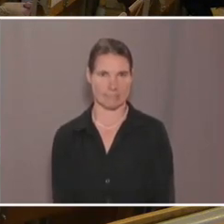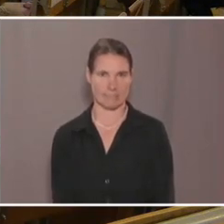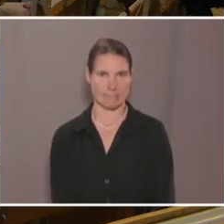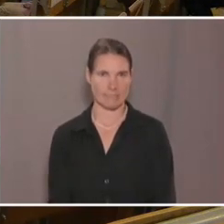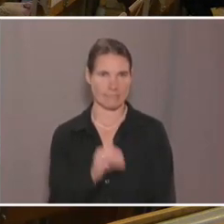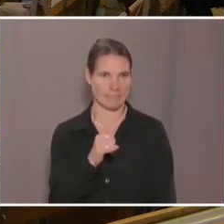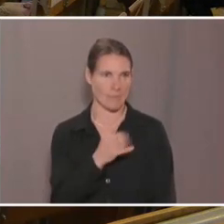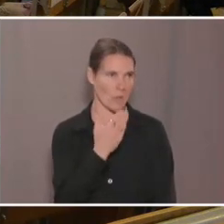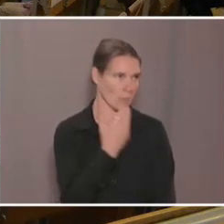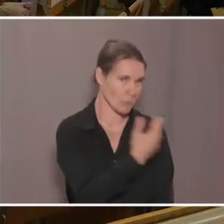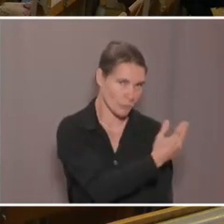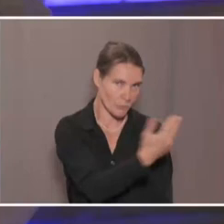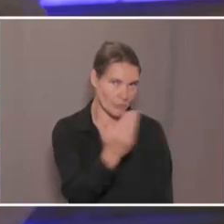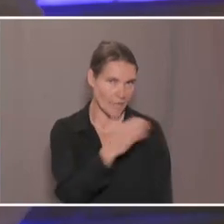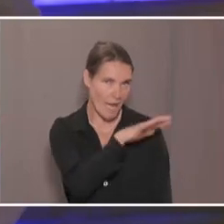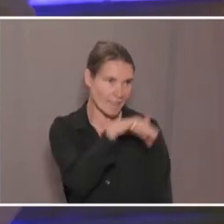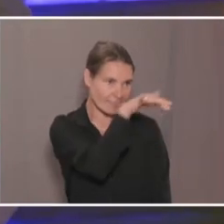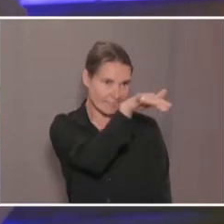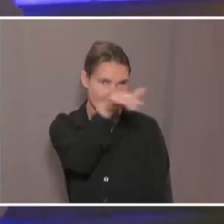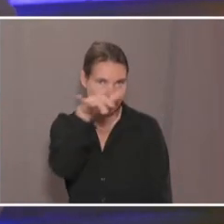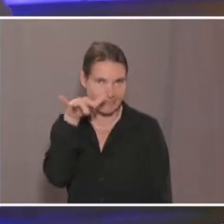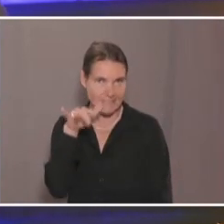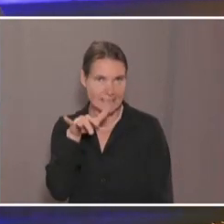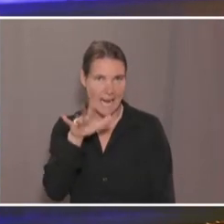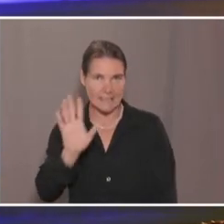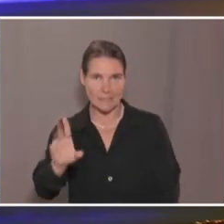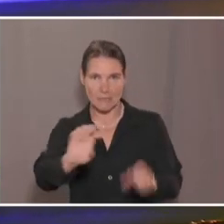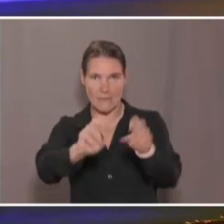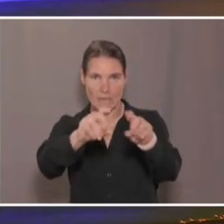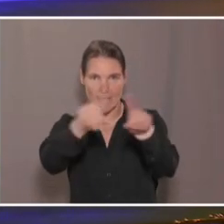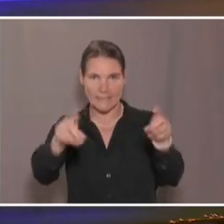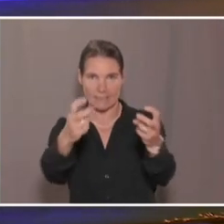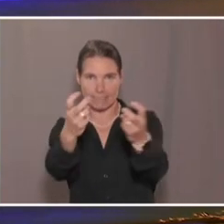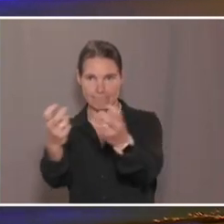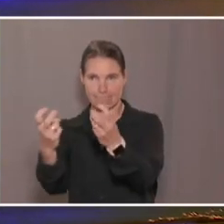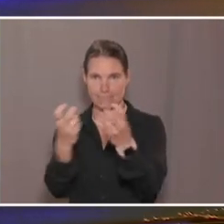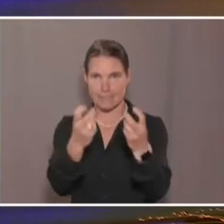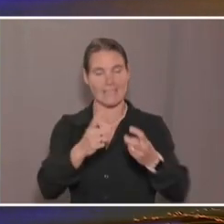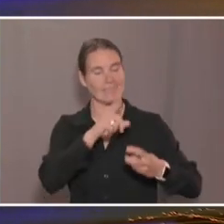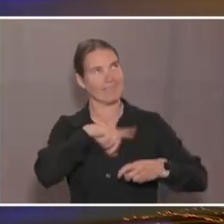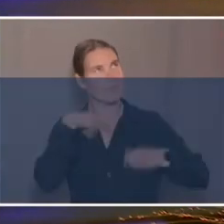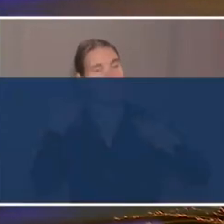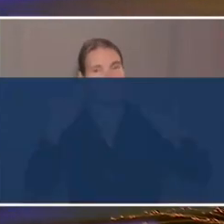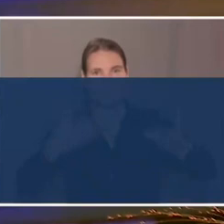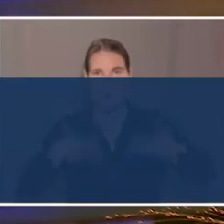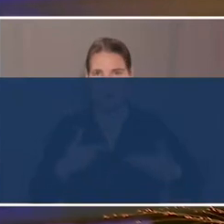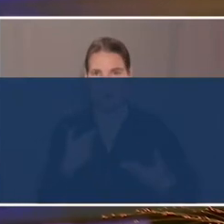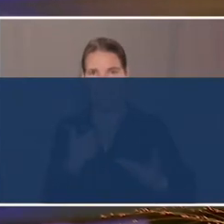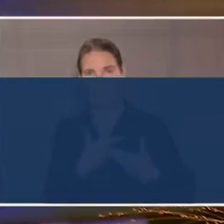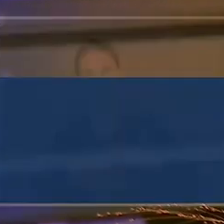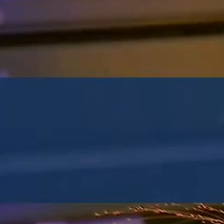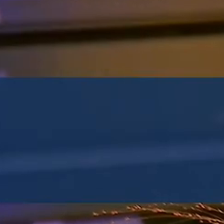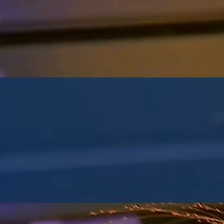Ja, ich begrüße alle Anwesenden, alle Zugeschalteten. Sie glauben gar nicht, wie sehr ich mich freue, dass es endlich wieder